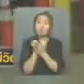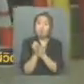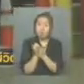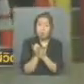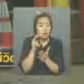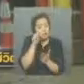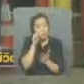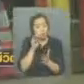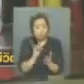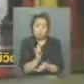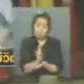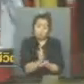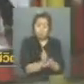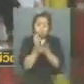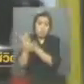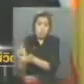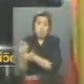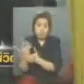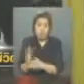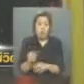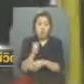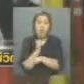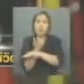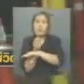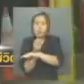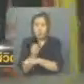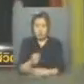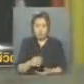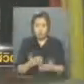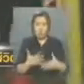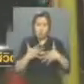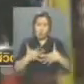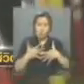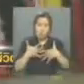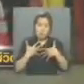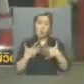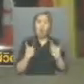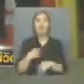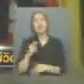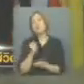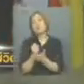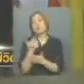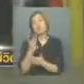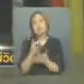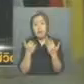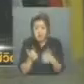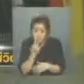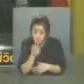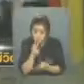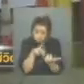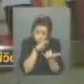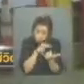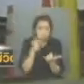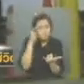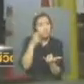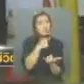าบน้ำและหน่วยกู้ชีพพยายามปั๊มหัวใจแต่ไม่เป็นผลในเบื้องต้นไม่พบร่องรอยของการฆาตกรรมแต่อย่าง